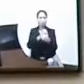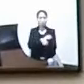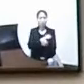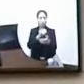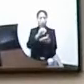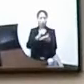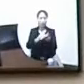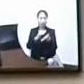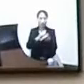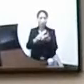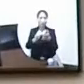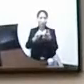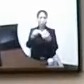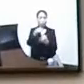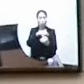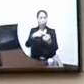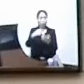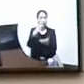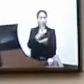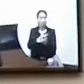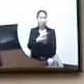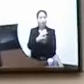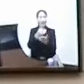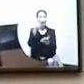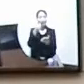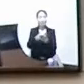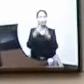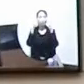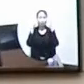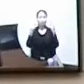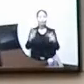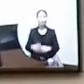및 운영조례안은 가결되었음을 선포합니다.